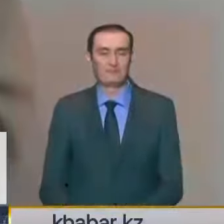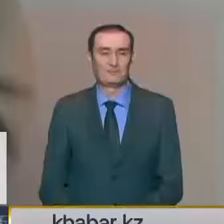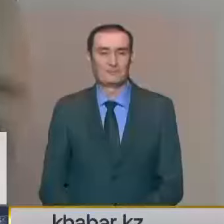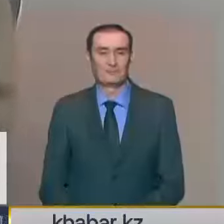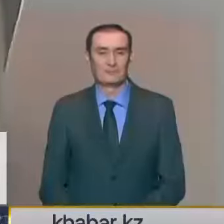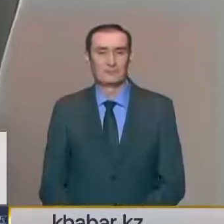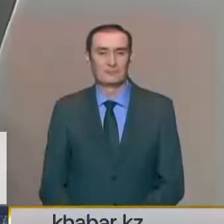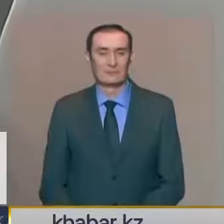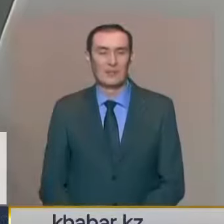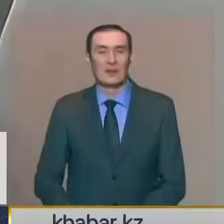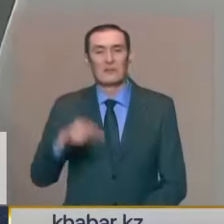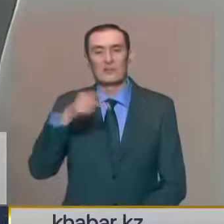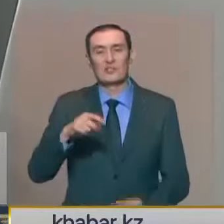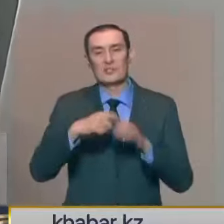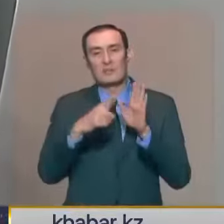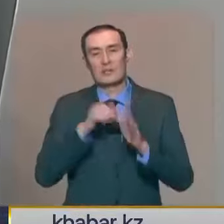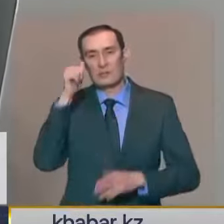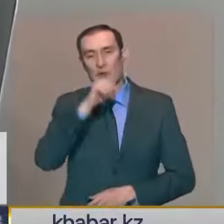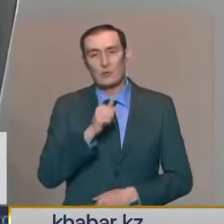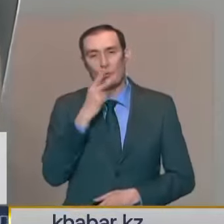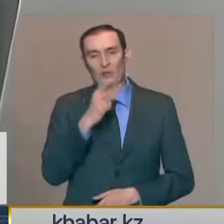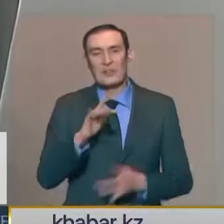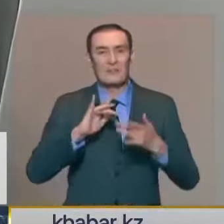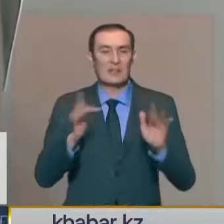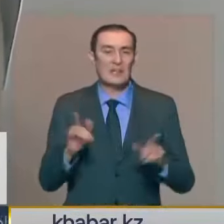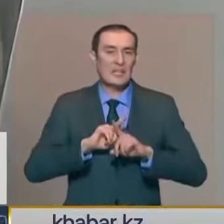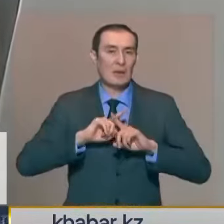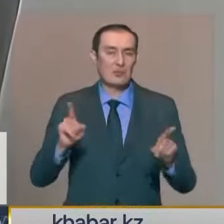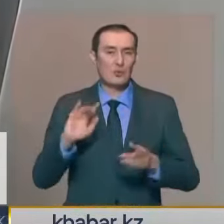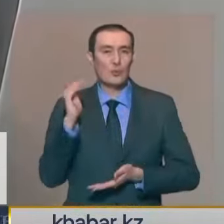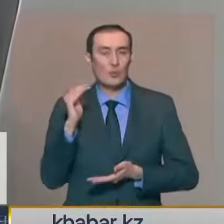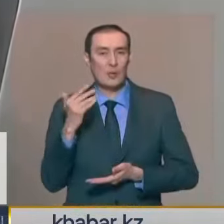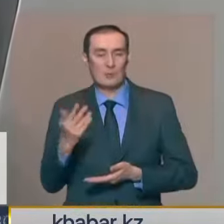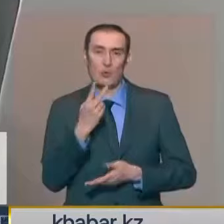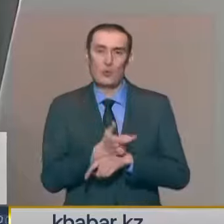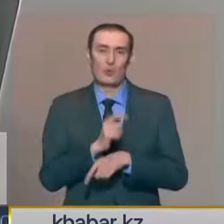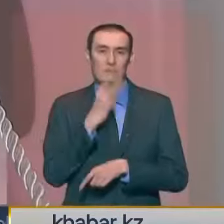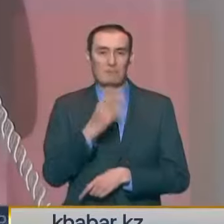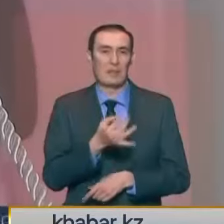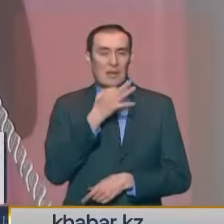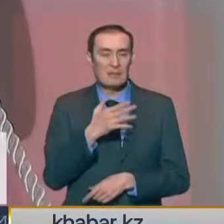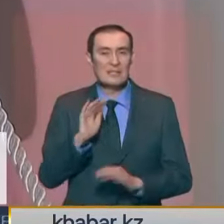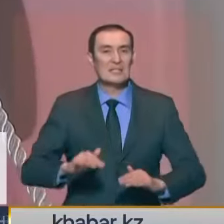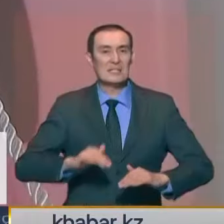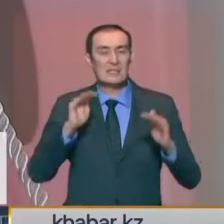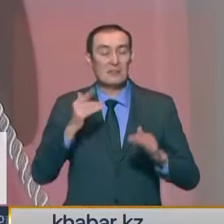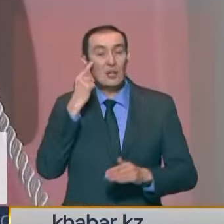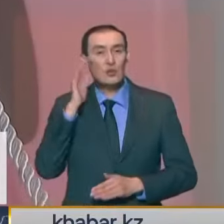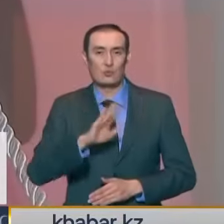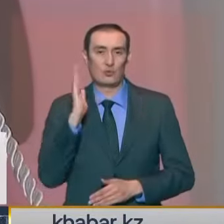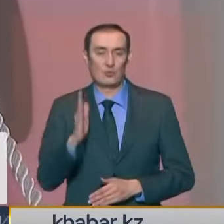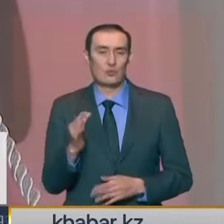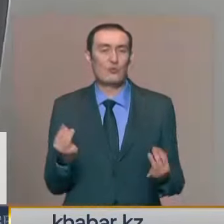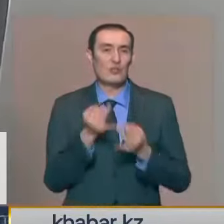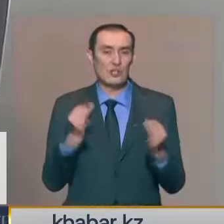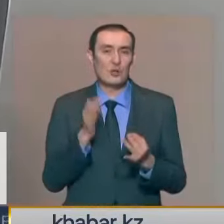Рукодельница в 2017 году я увидела в интернете необычную куклу она мне очень понравилась в детстве я даже не думала что